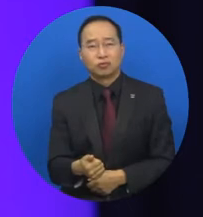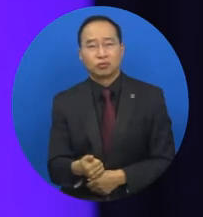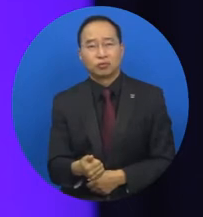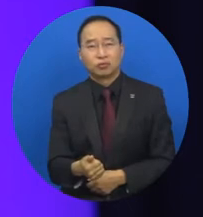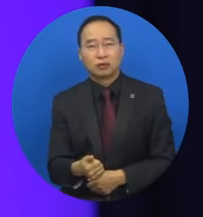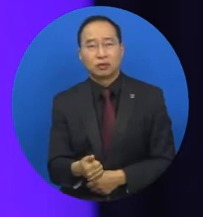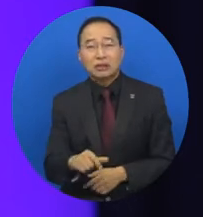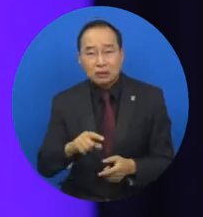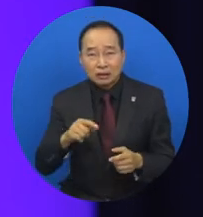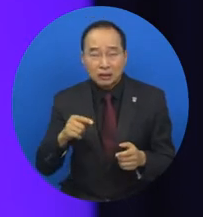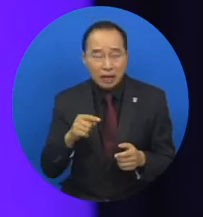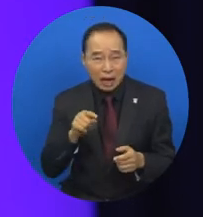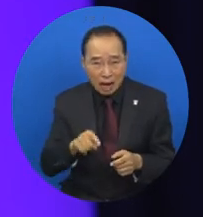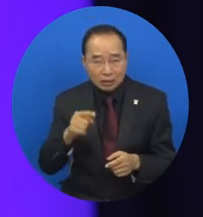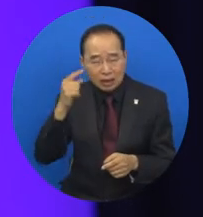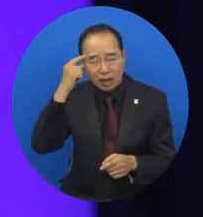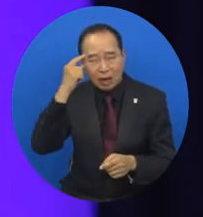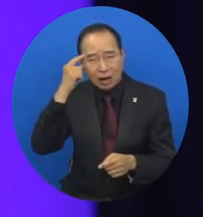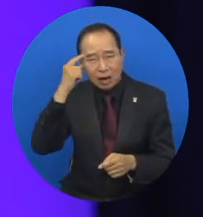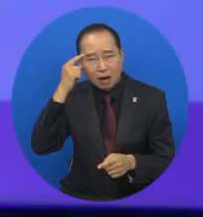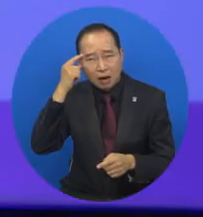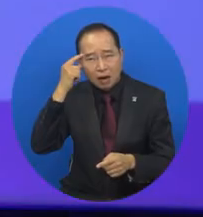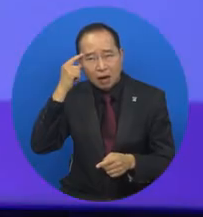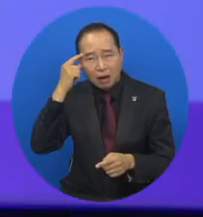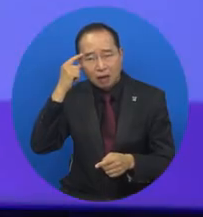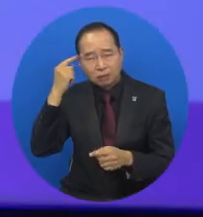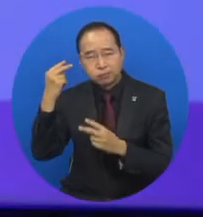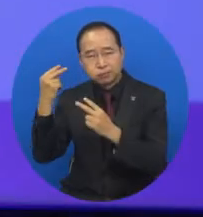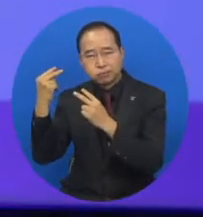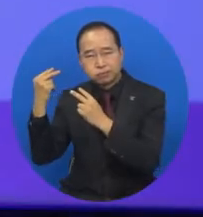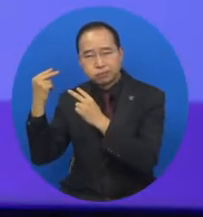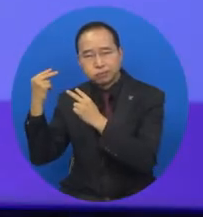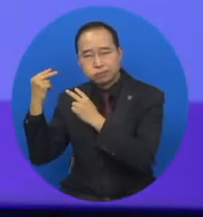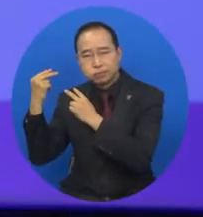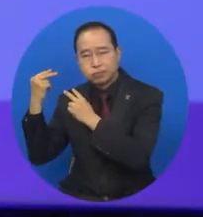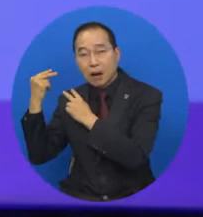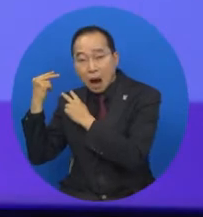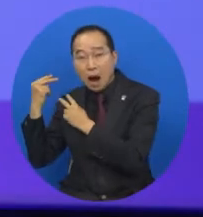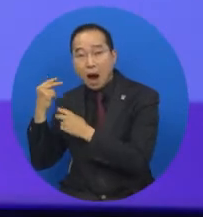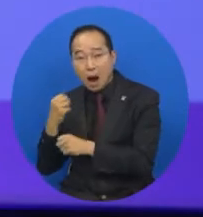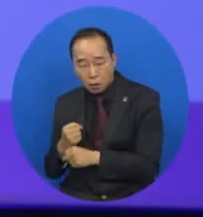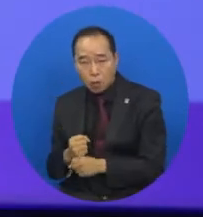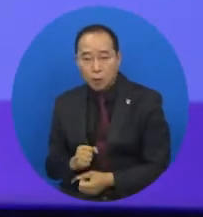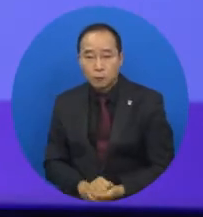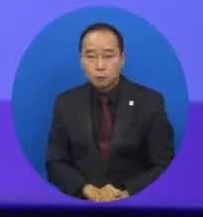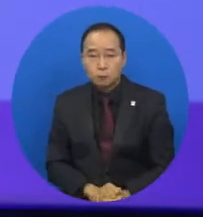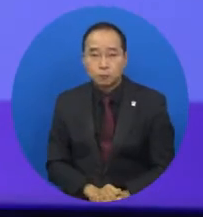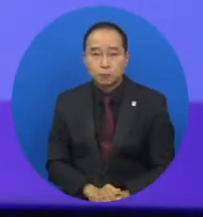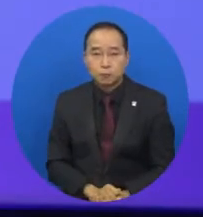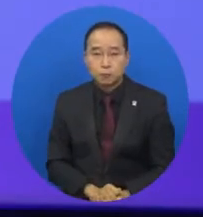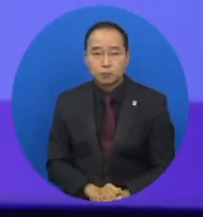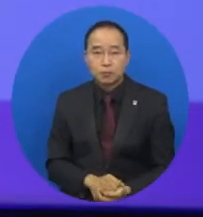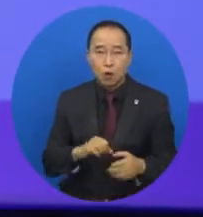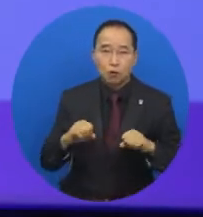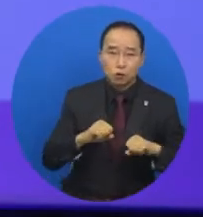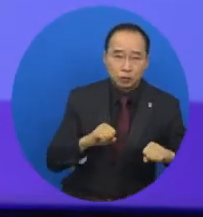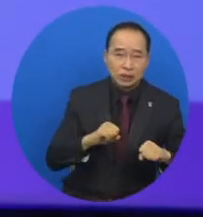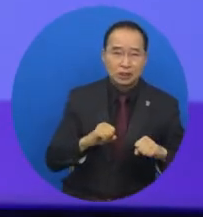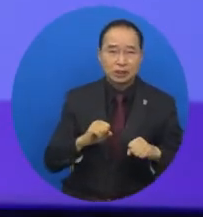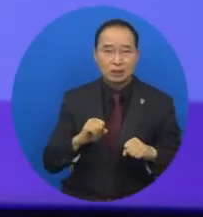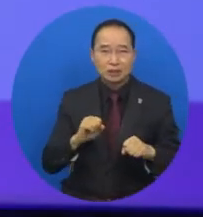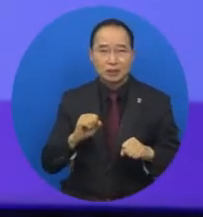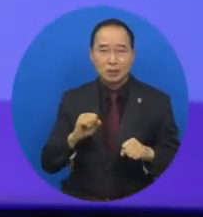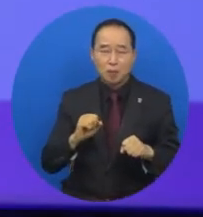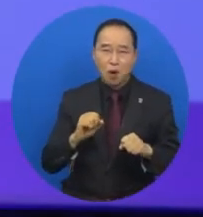아기의 존재까지 다 만나면서 마주하고 움직임 뿐만 아니라